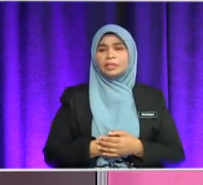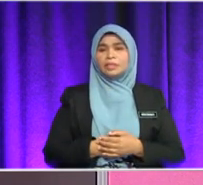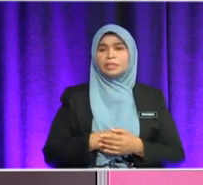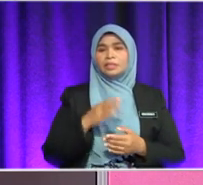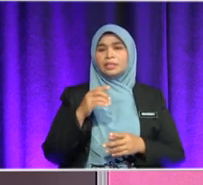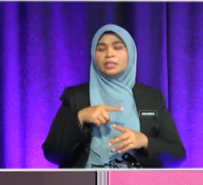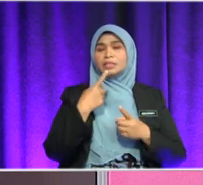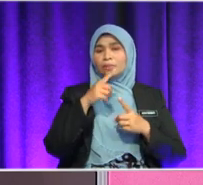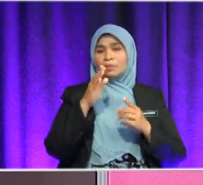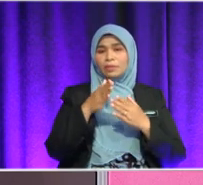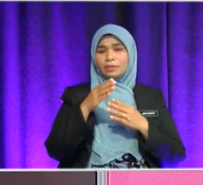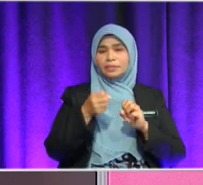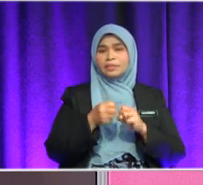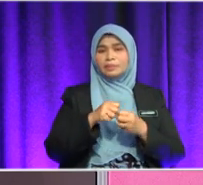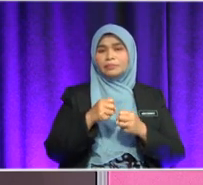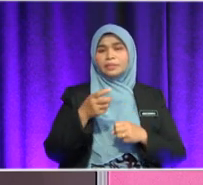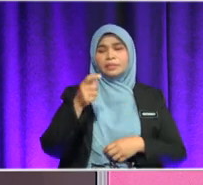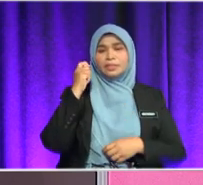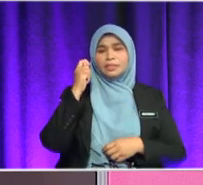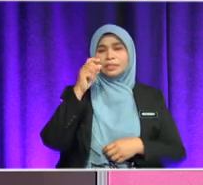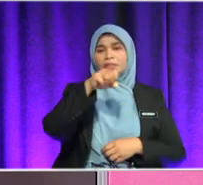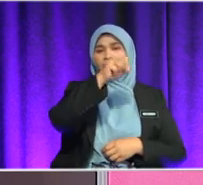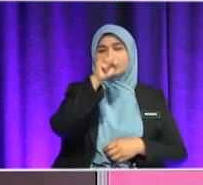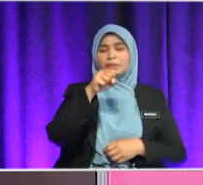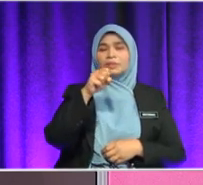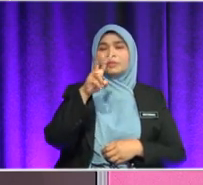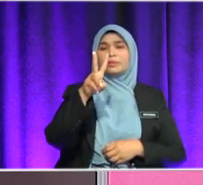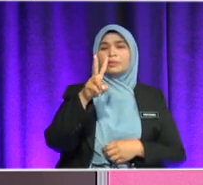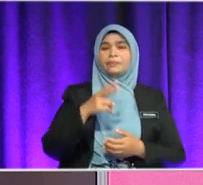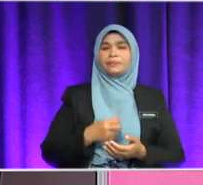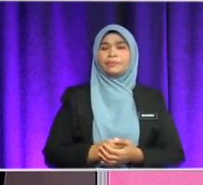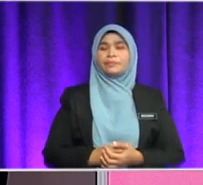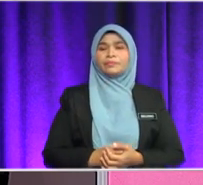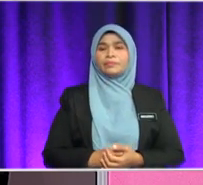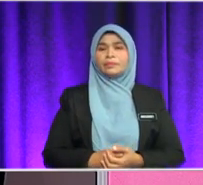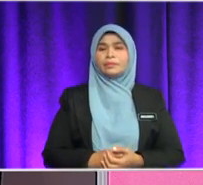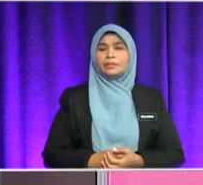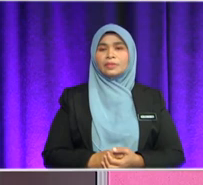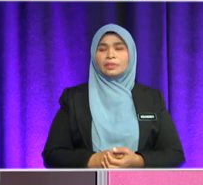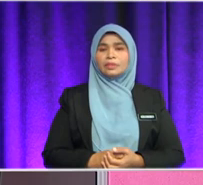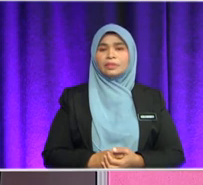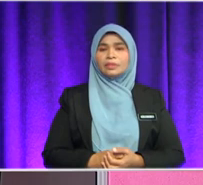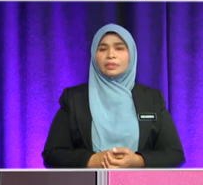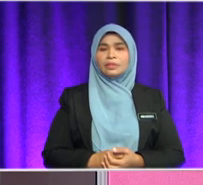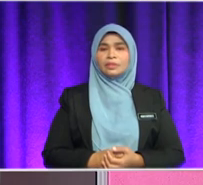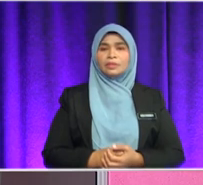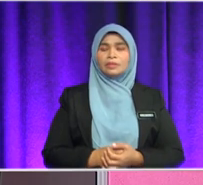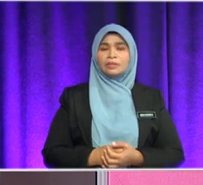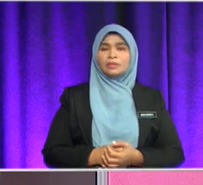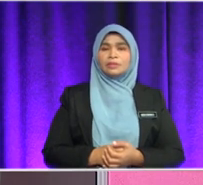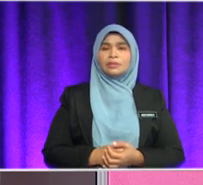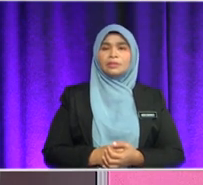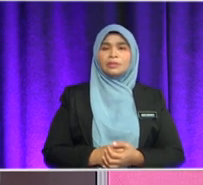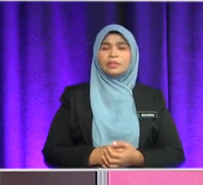sahabat kita tadi soalnya yang kedua yang kedua contoh hebat yang kedua ini